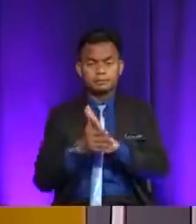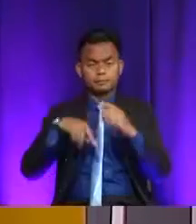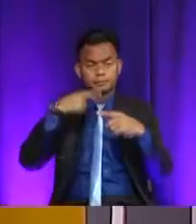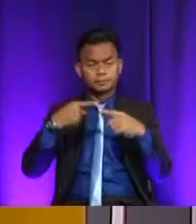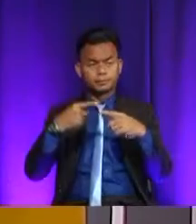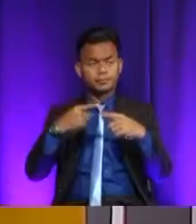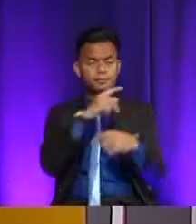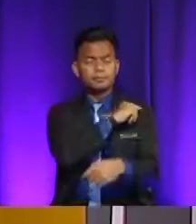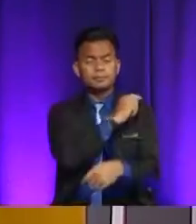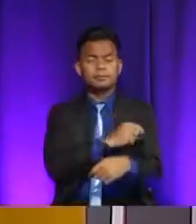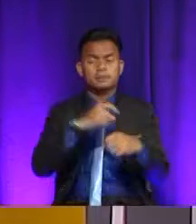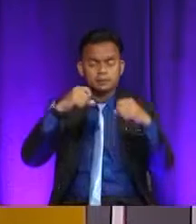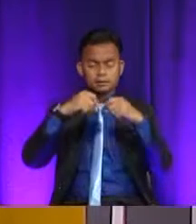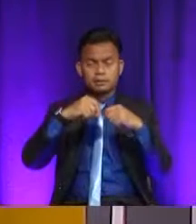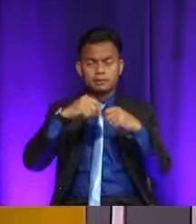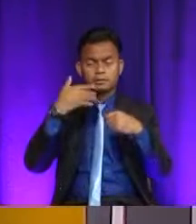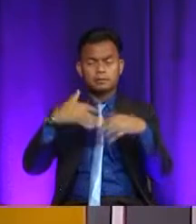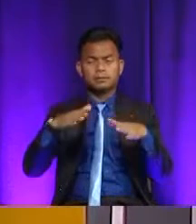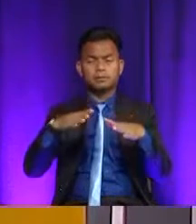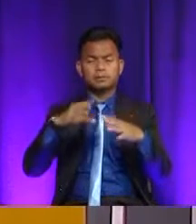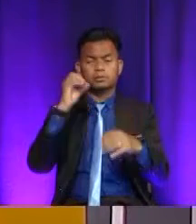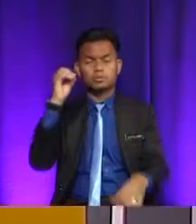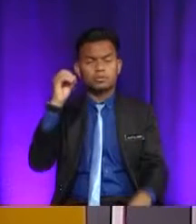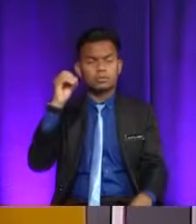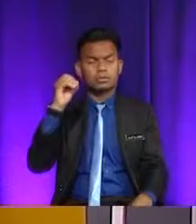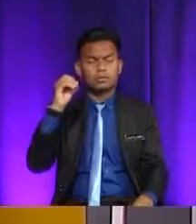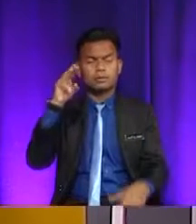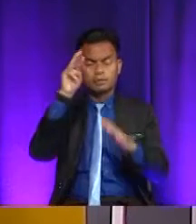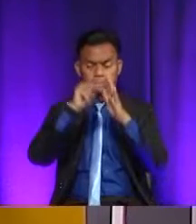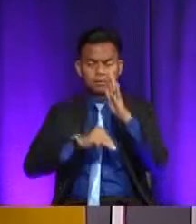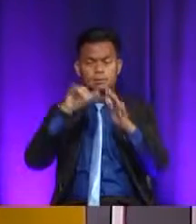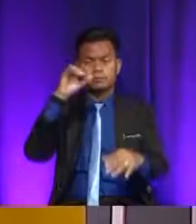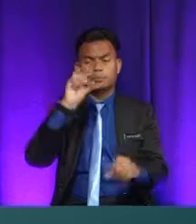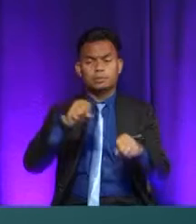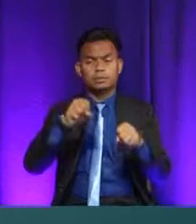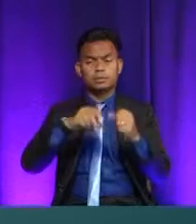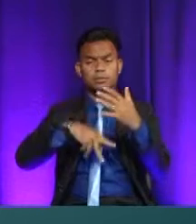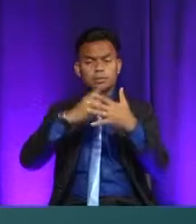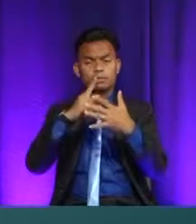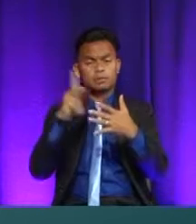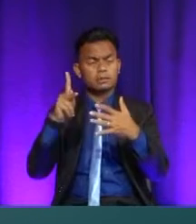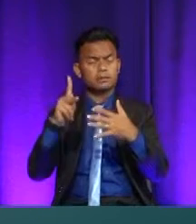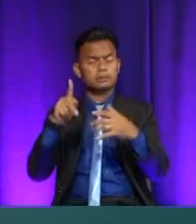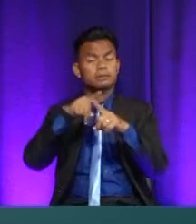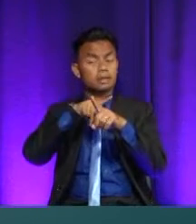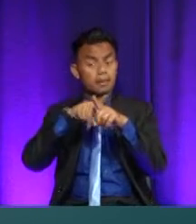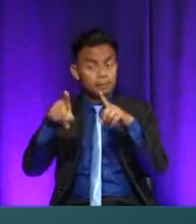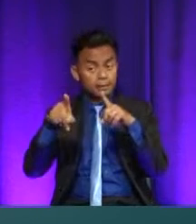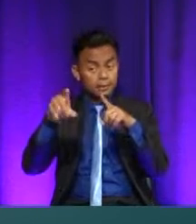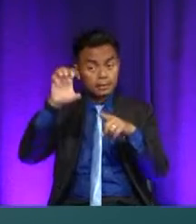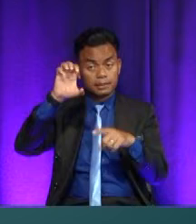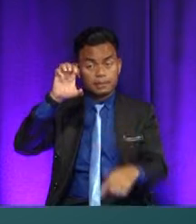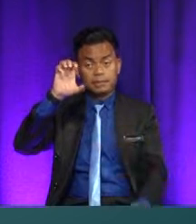dia hanya boleh dikeluarkan minimum dan mulai dari keluarkan apa yang terjadi adalah elektron itu masih dibebaskan dari permukaan